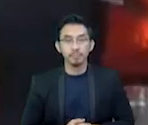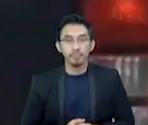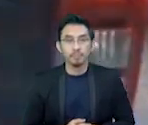porkhan